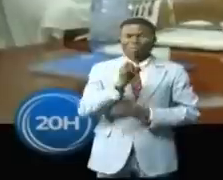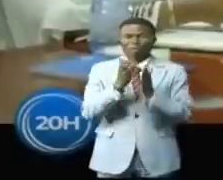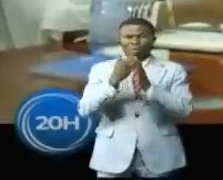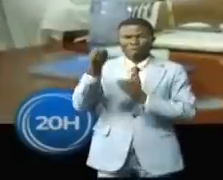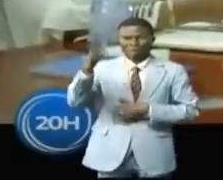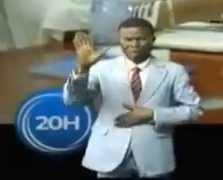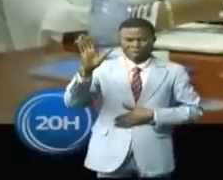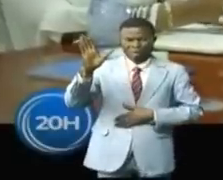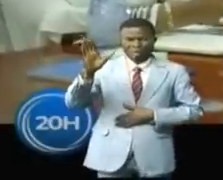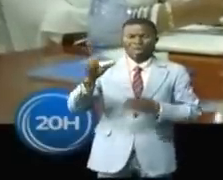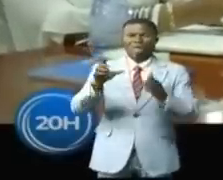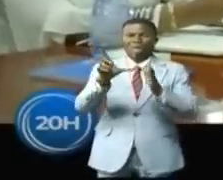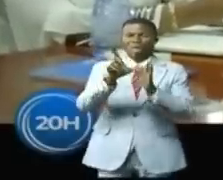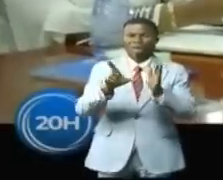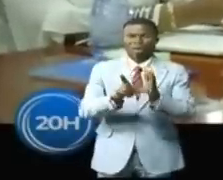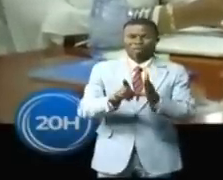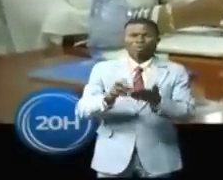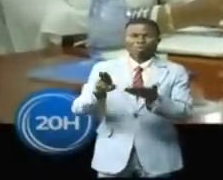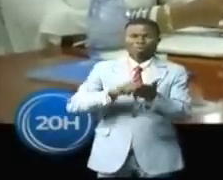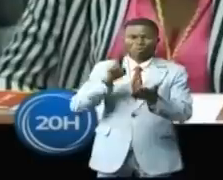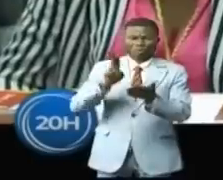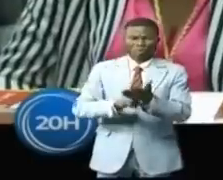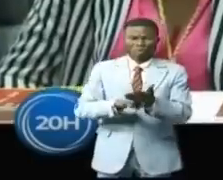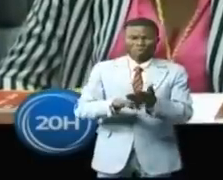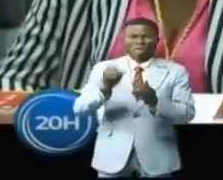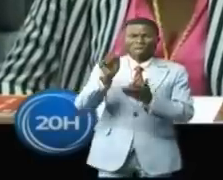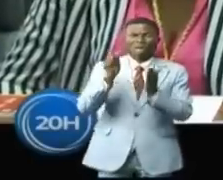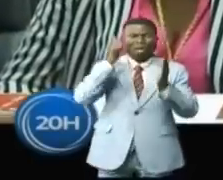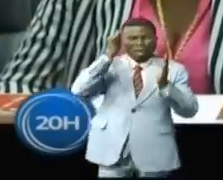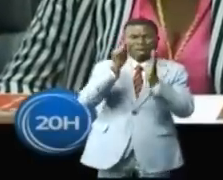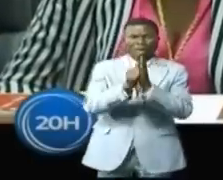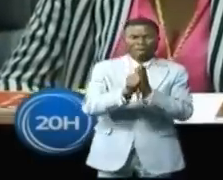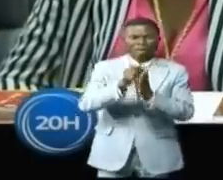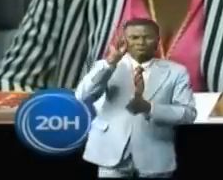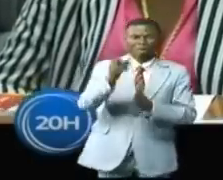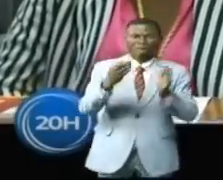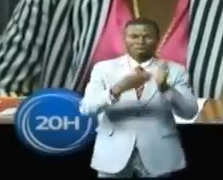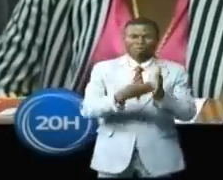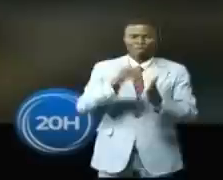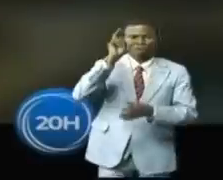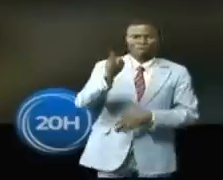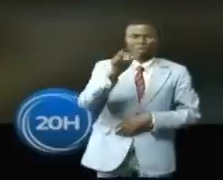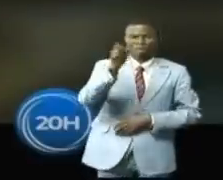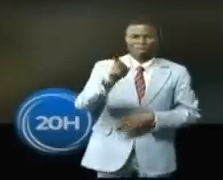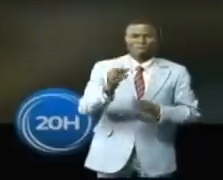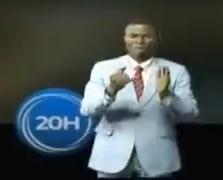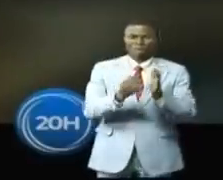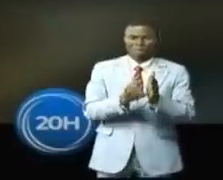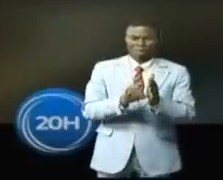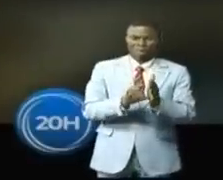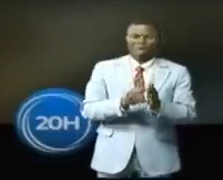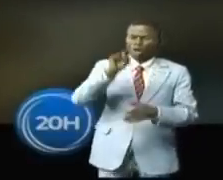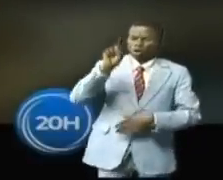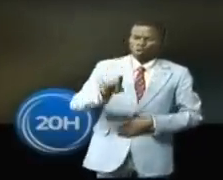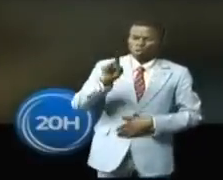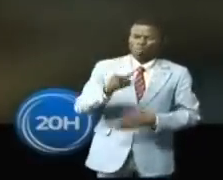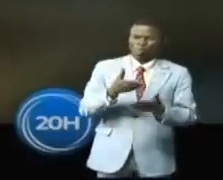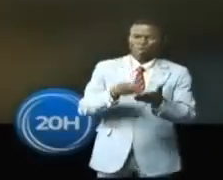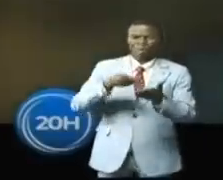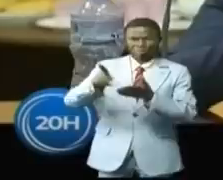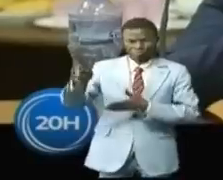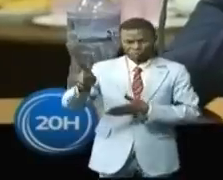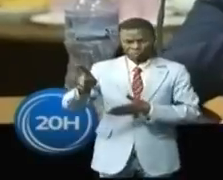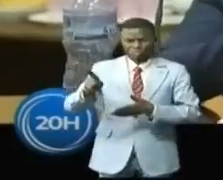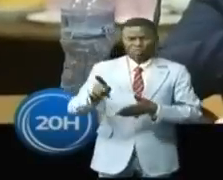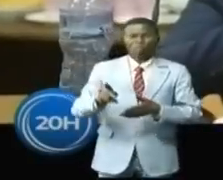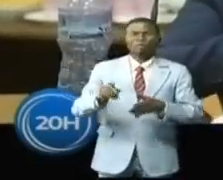portant code des assurances en ses articles 108 et 236 instituant les assurances obligatoires, il s'est tenu